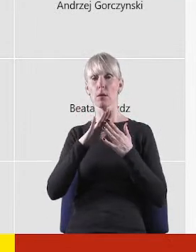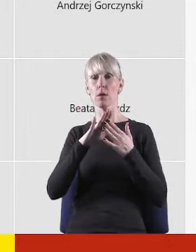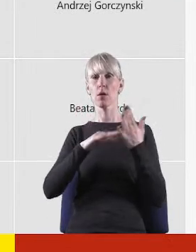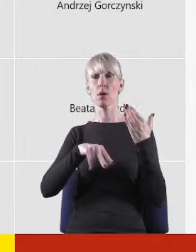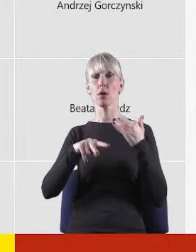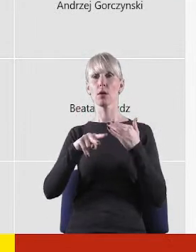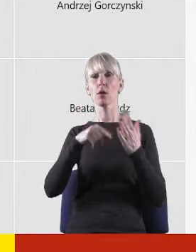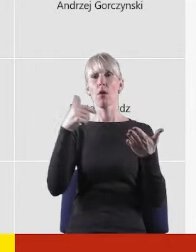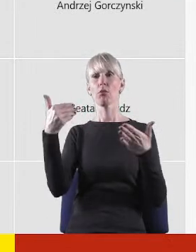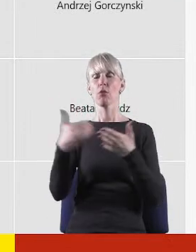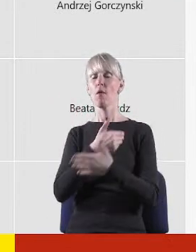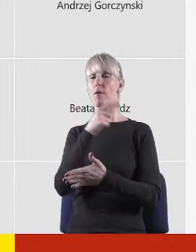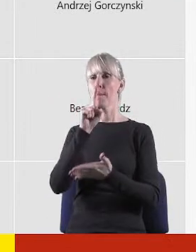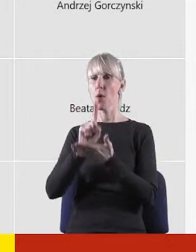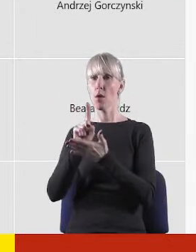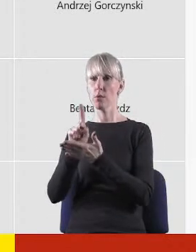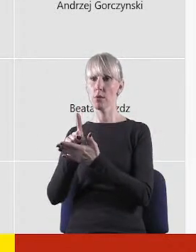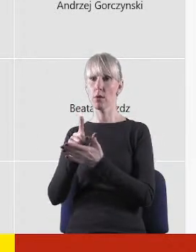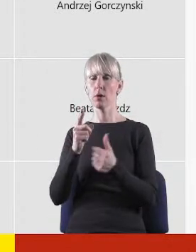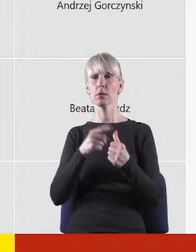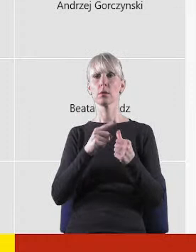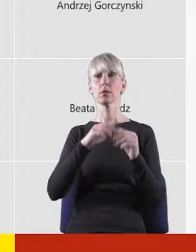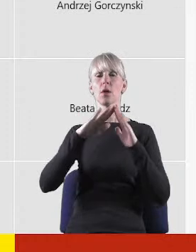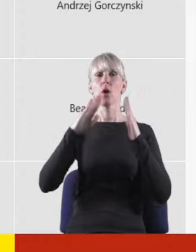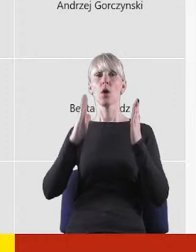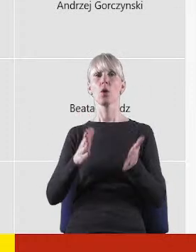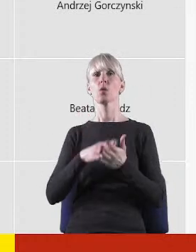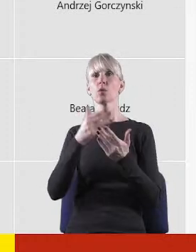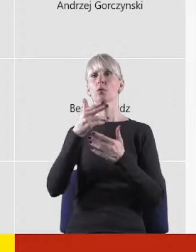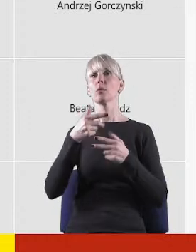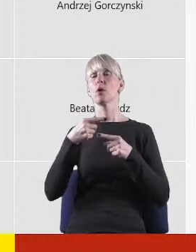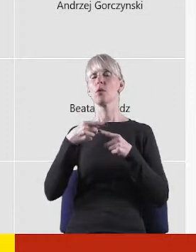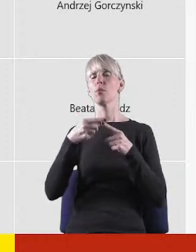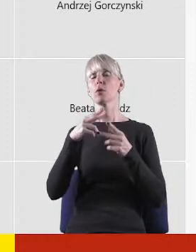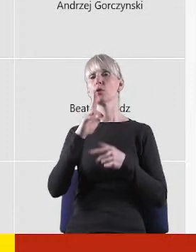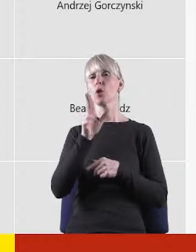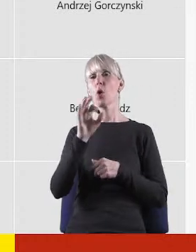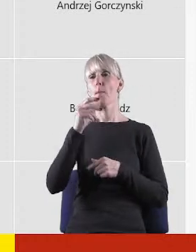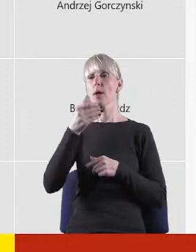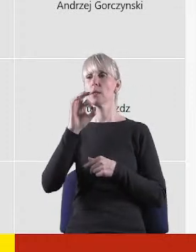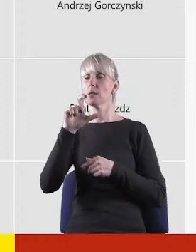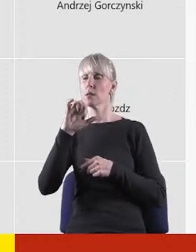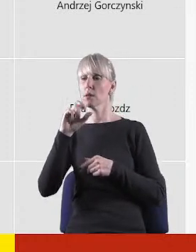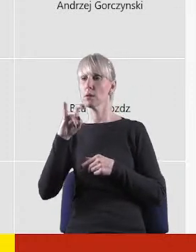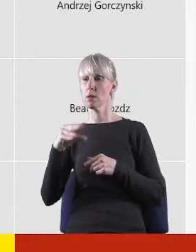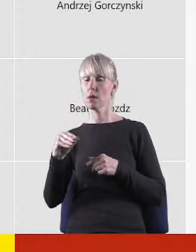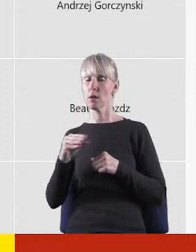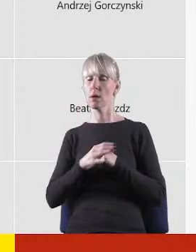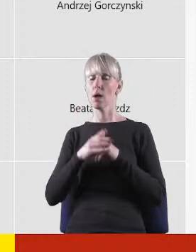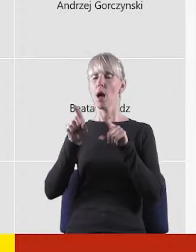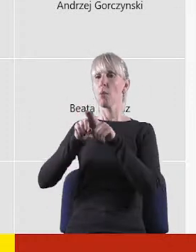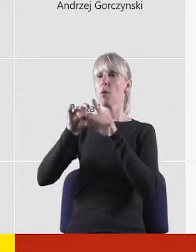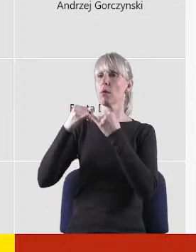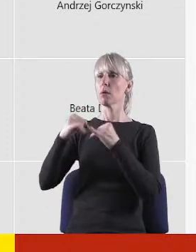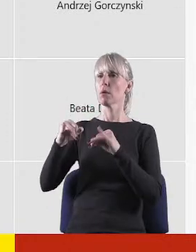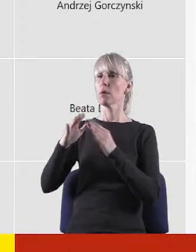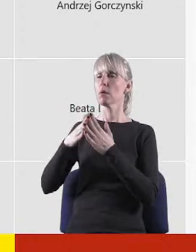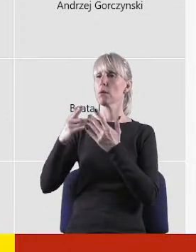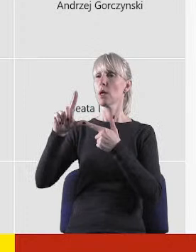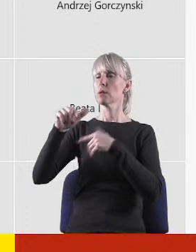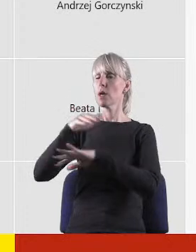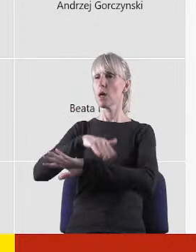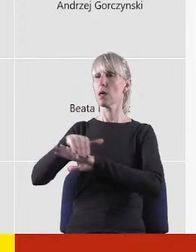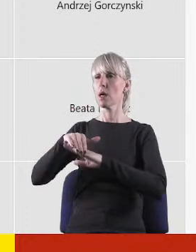nowe podatki, na przykład podatek od nieruchomości komercyjnych, czy też na przykład podatek od przenoszonego za granicę